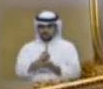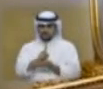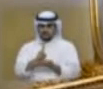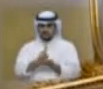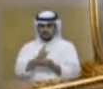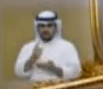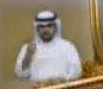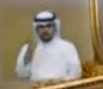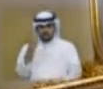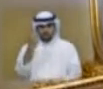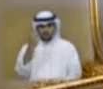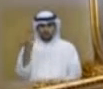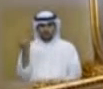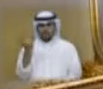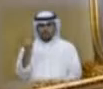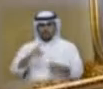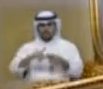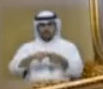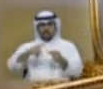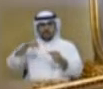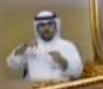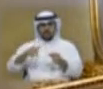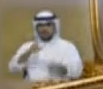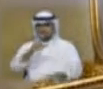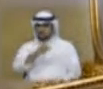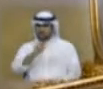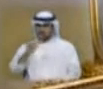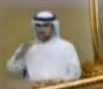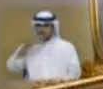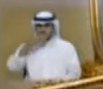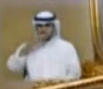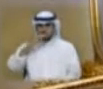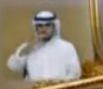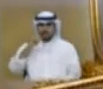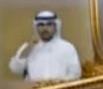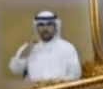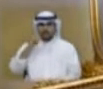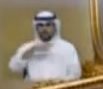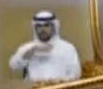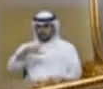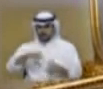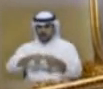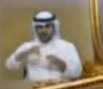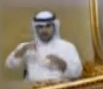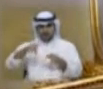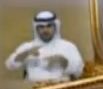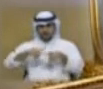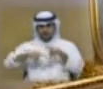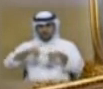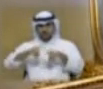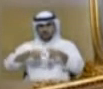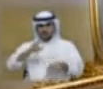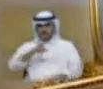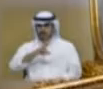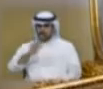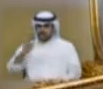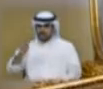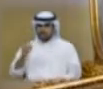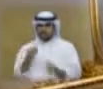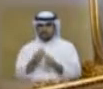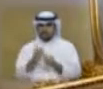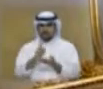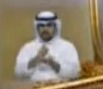لكل دول مجلس التعاون، نعاني من نفس المشاكل، نعاني من نفس الأجواء التي